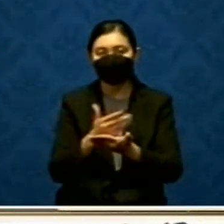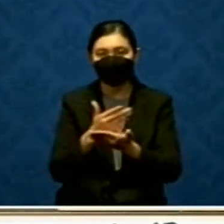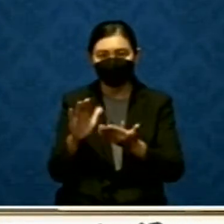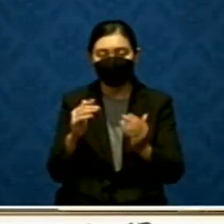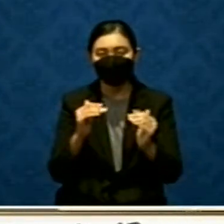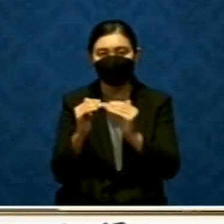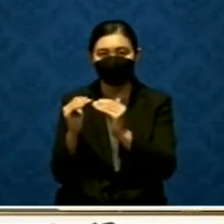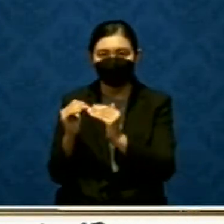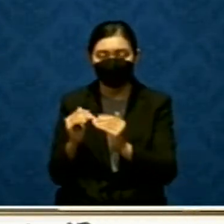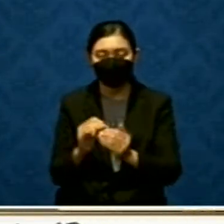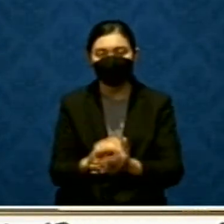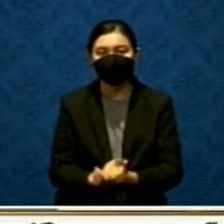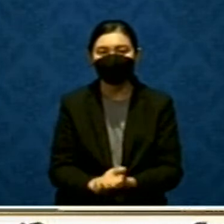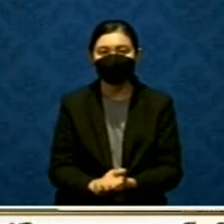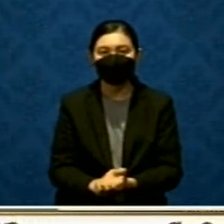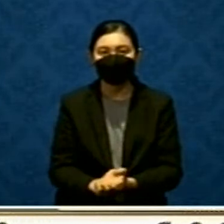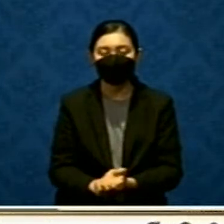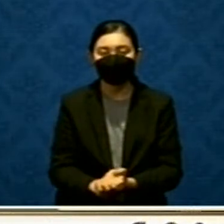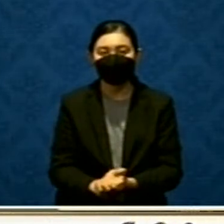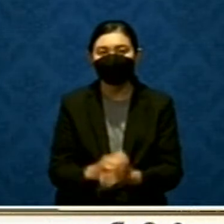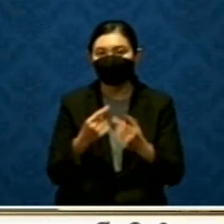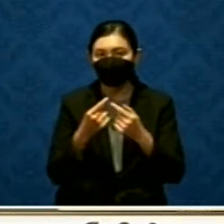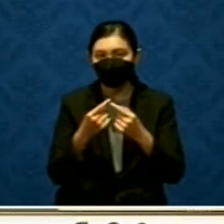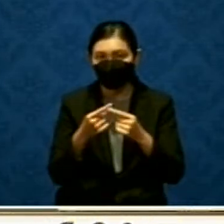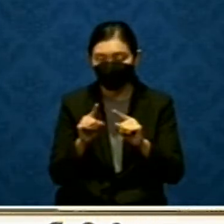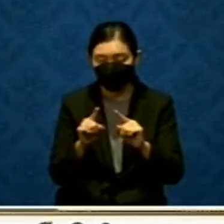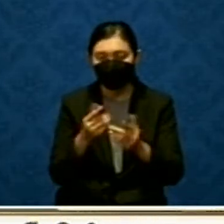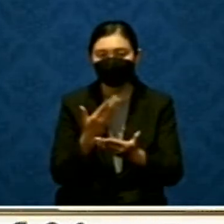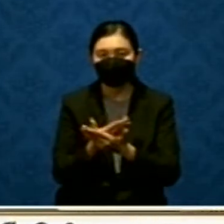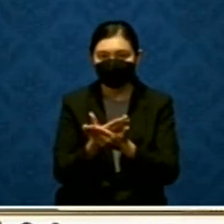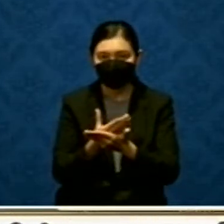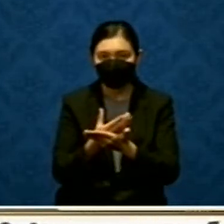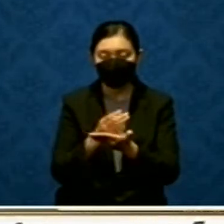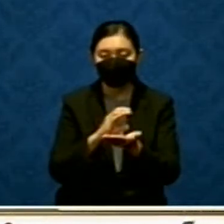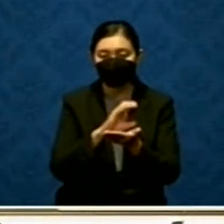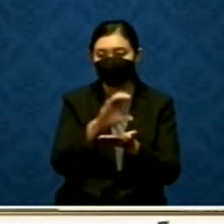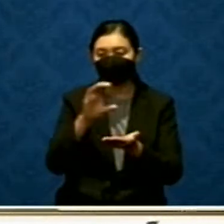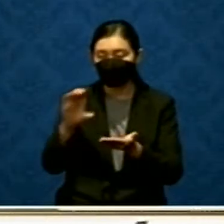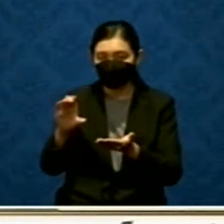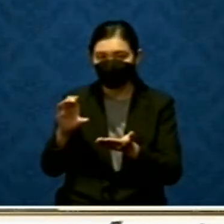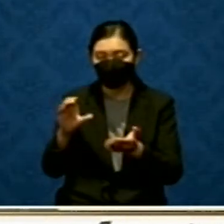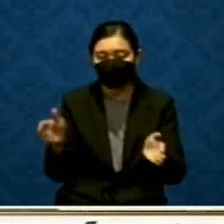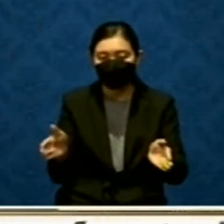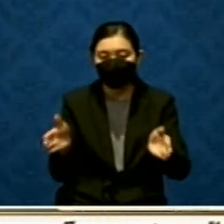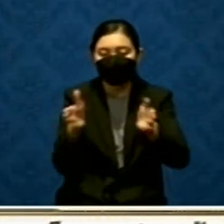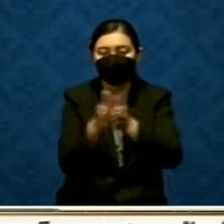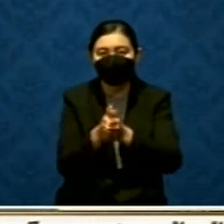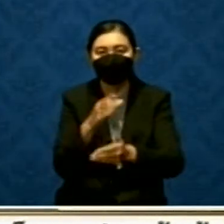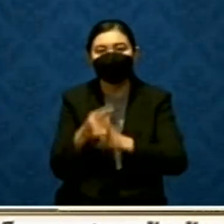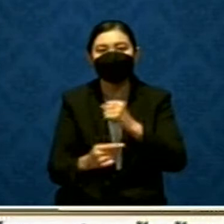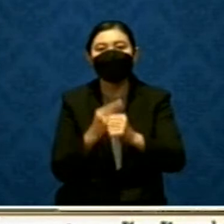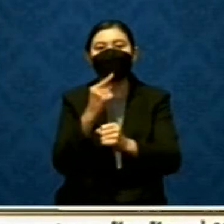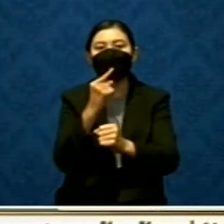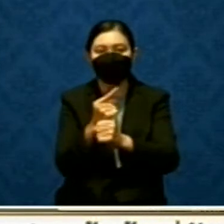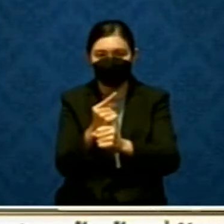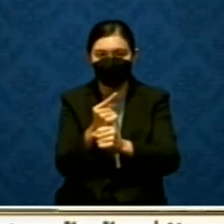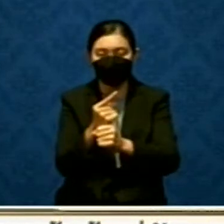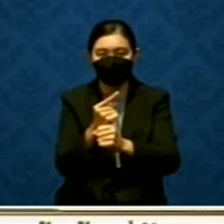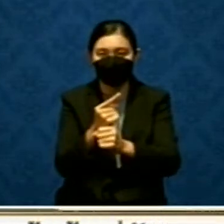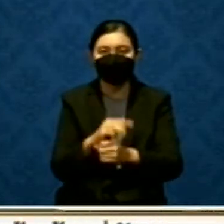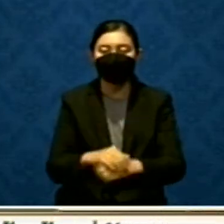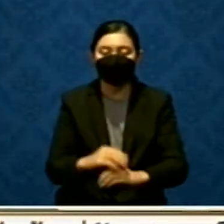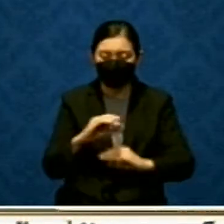การก่อสร้างเพียงปีเดียวนะครับเพราะฉะนั้นก็จะเห็นว่าจะเป็นโครงการขนาดเล็กนะครับไม่สามารถทำเป็นโครงการขนาดให